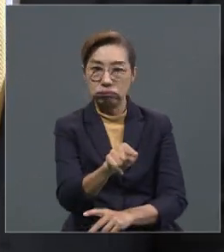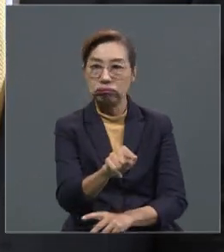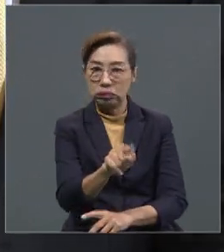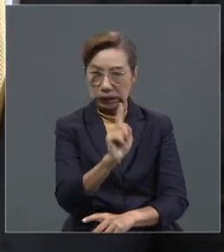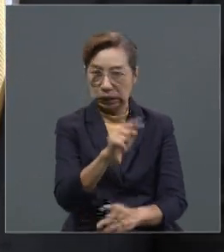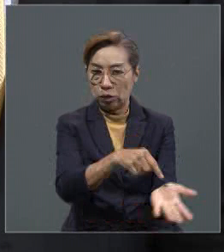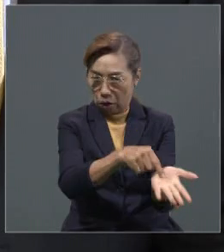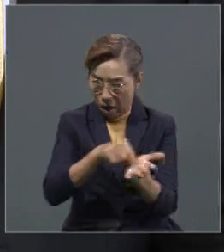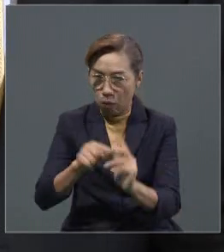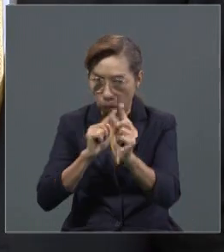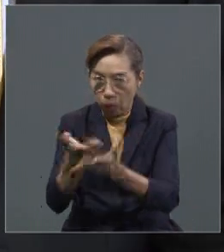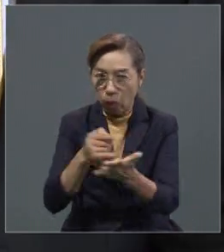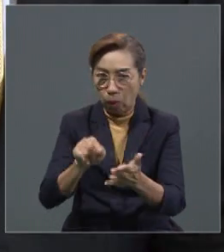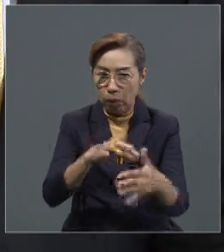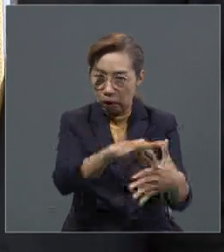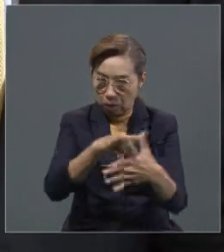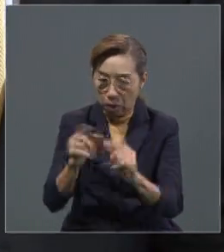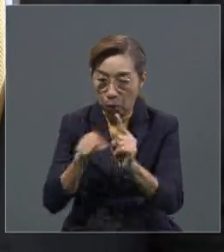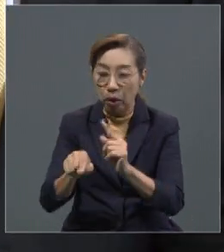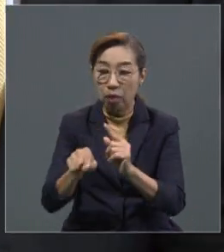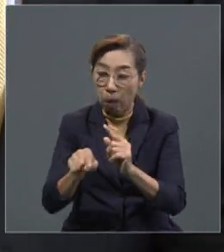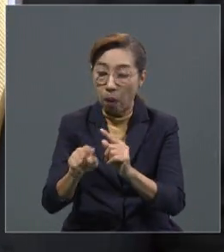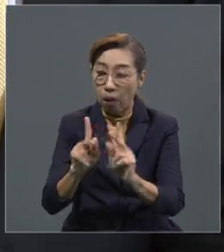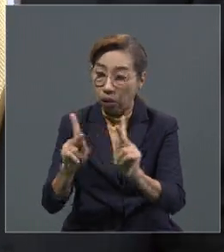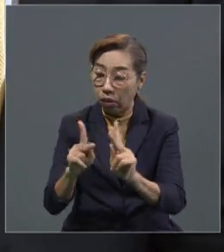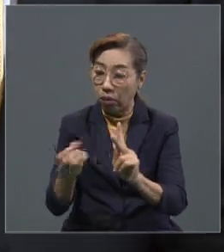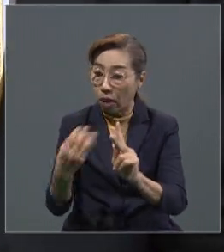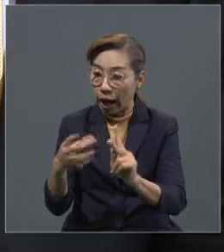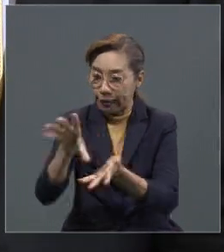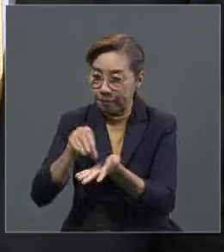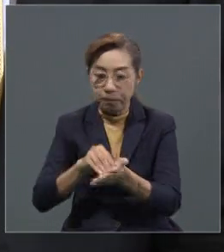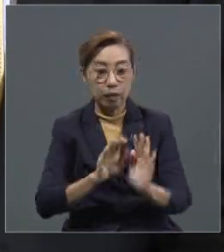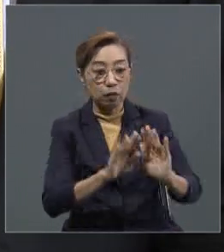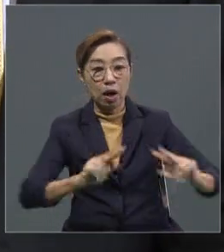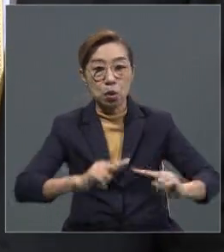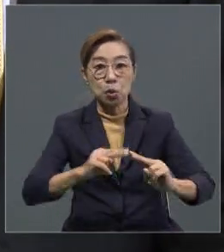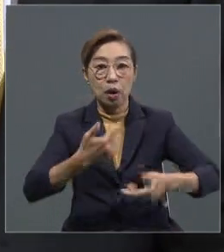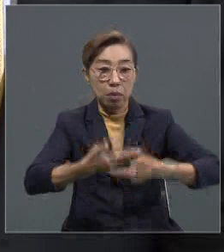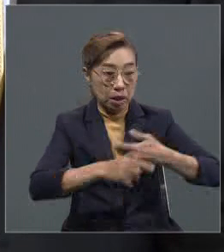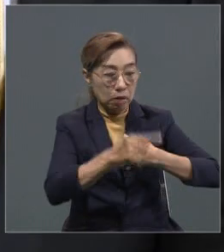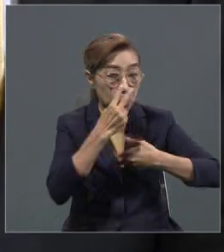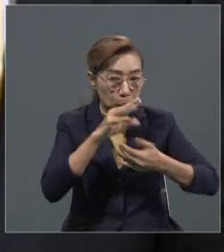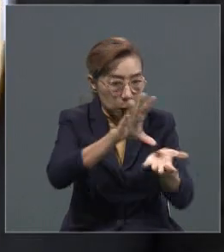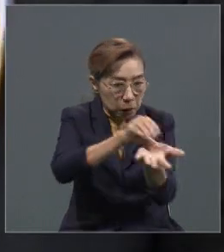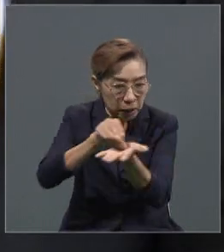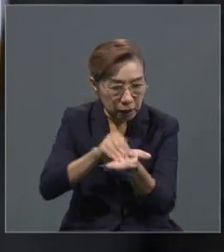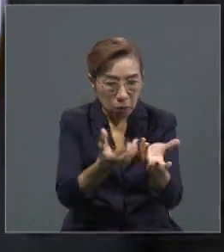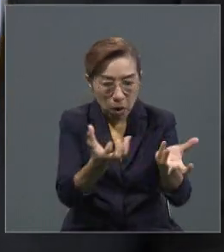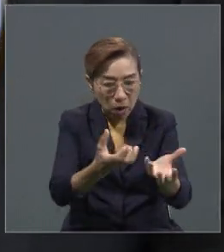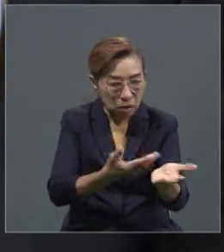จารณานะนะครับซึ่งอันนี้เราก็รับข้อเสนอแล้วก็ให้ทางกระทรวงพาณิชย์ไปดูและเพื่อที่จะนำเสนอในคณะกรรม